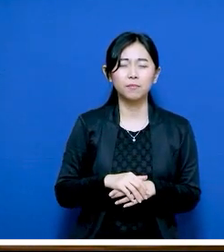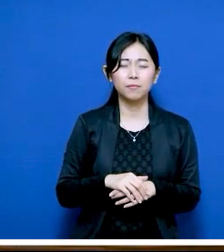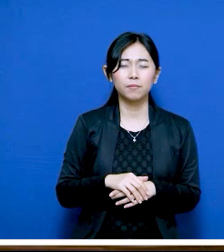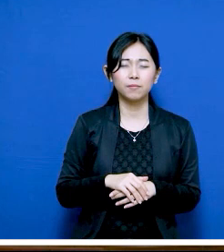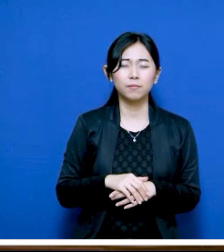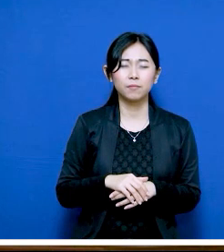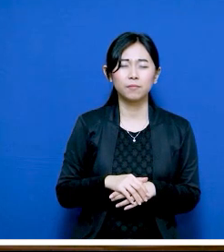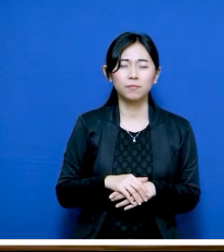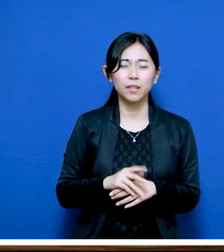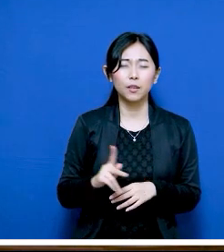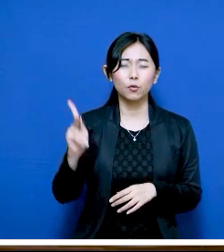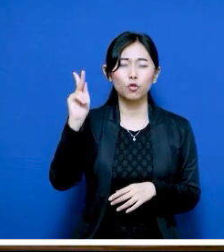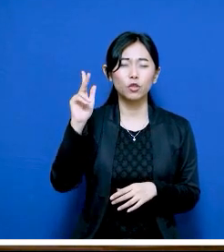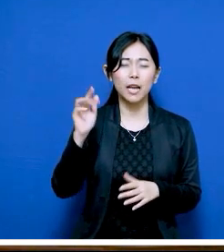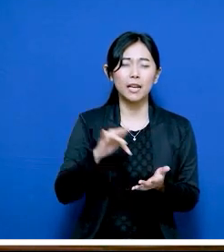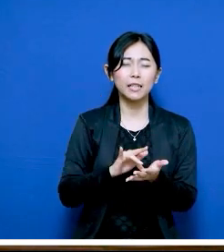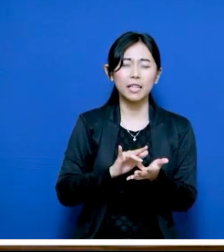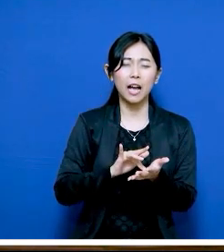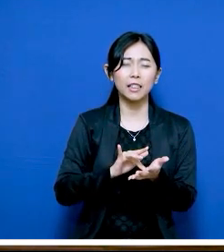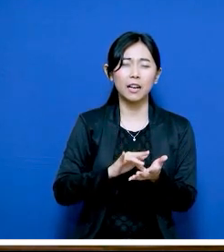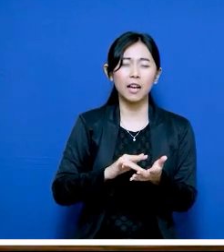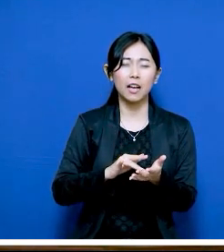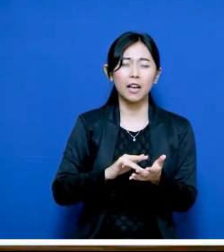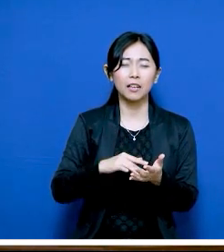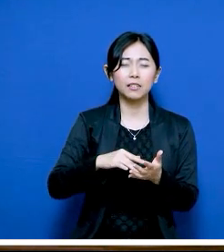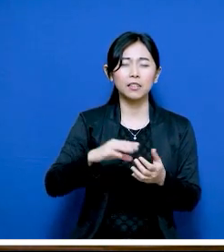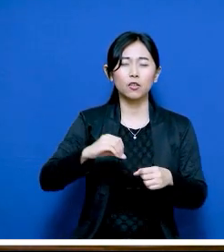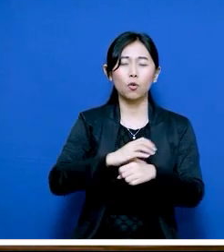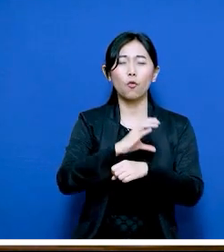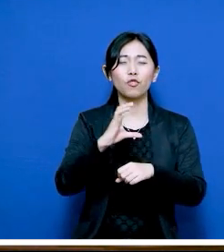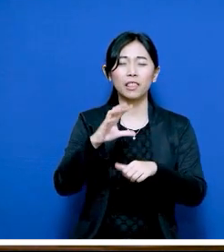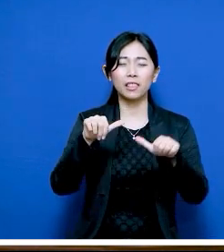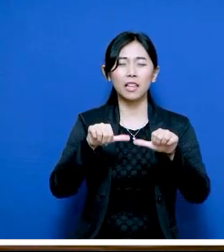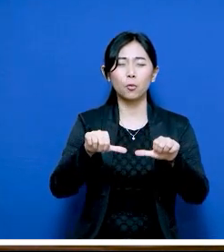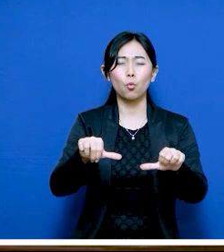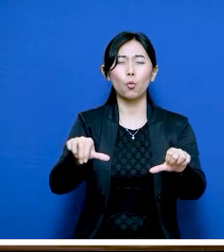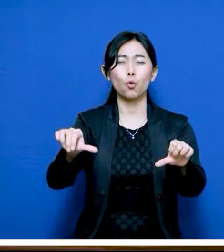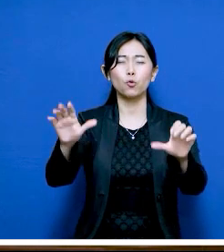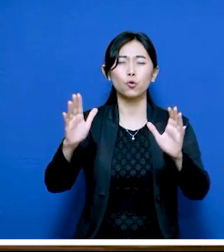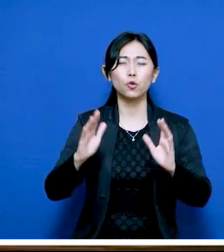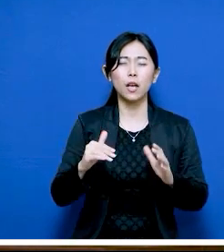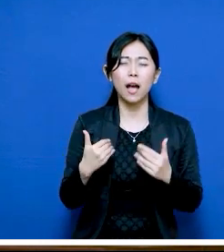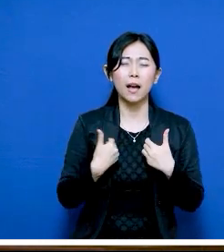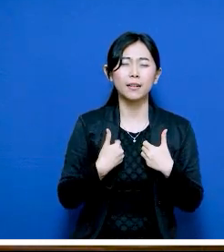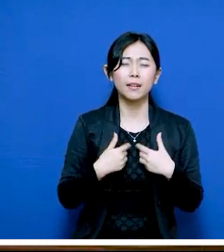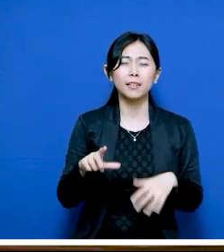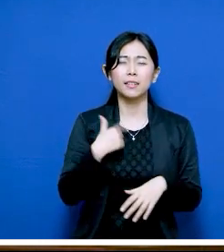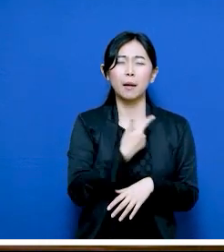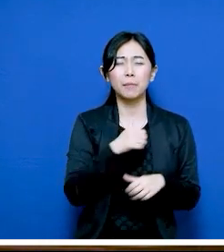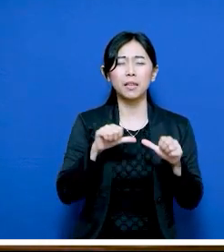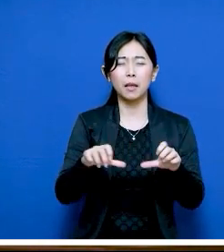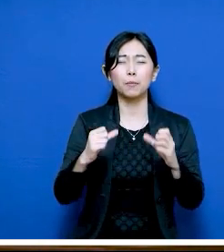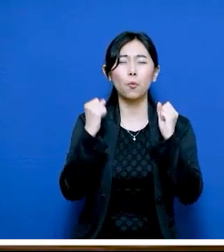Indonesia, khususnya di tengah-tengah wabah COVID yang masih kami alami. Kami tetap dikuatkan